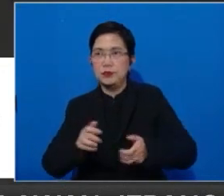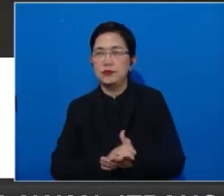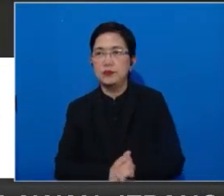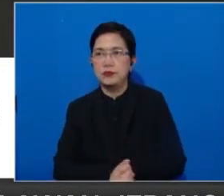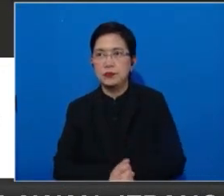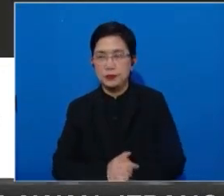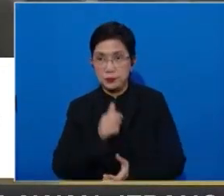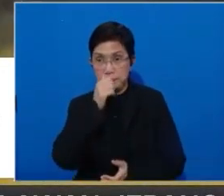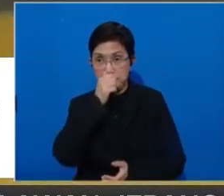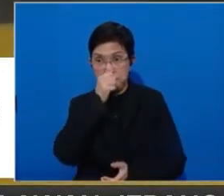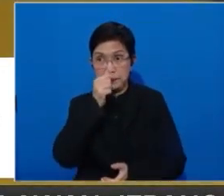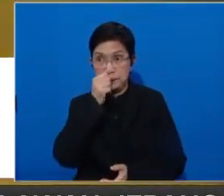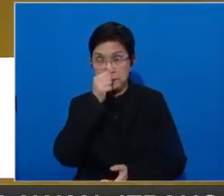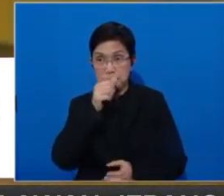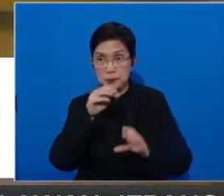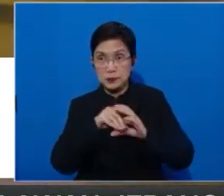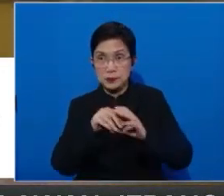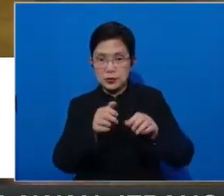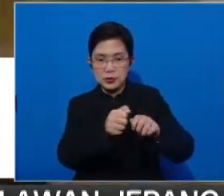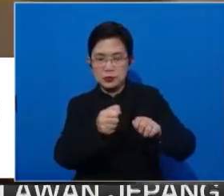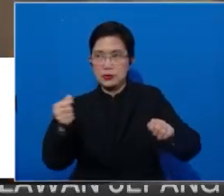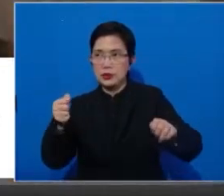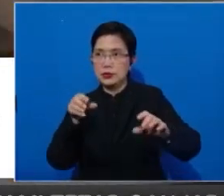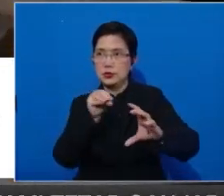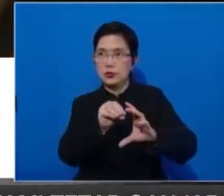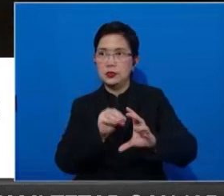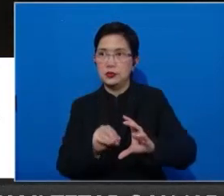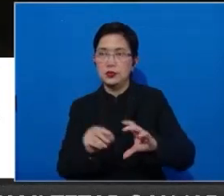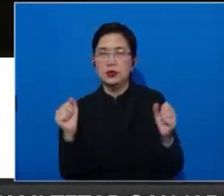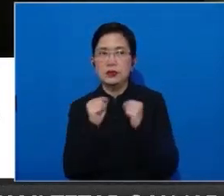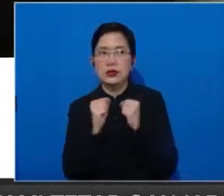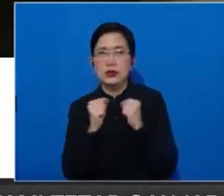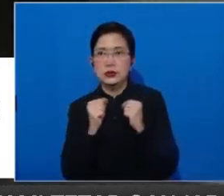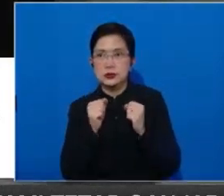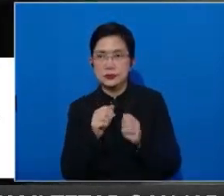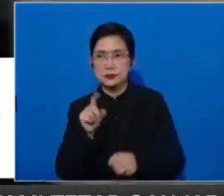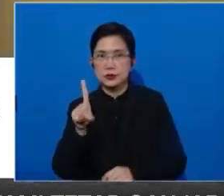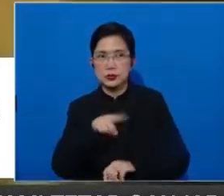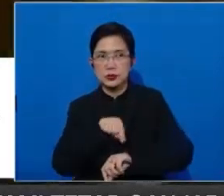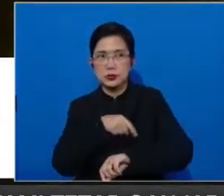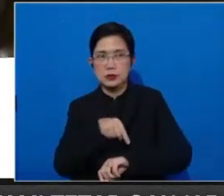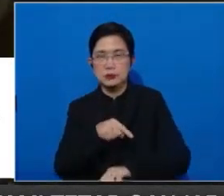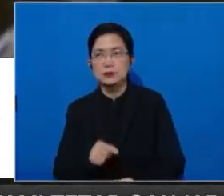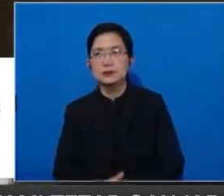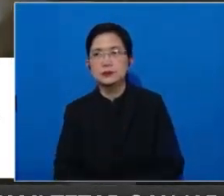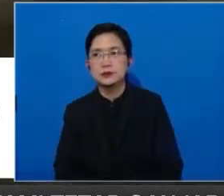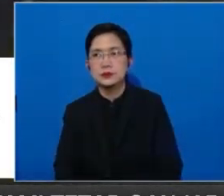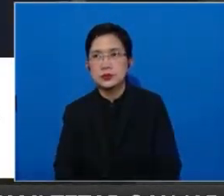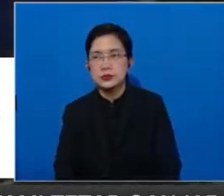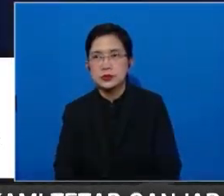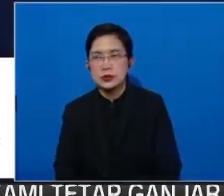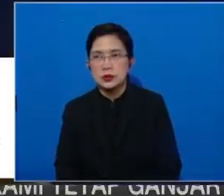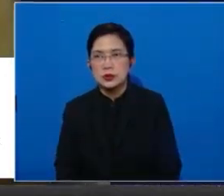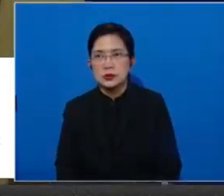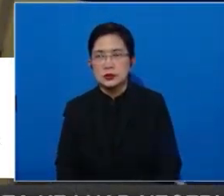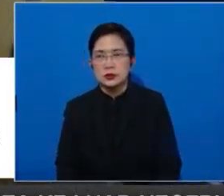Setelah itu, masukkan adonan ke lemari pendingin selama 1 jam. Proses ini akan membuat bahan-bahan menyatu sempurna, serta membuat